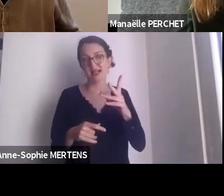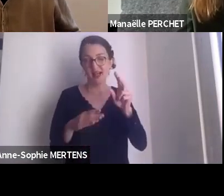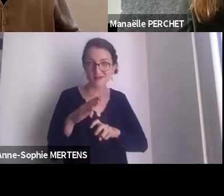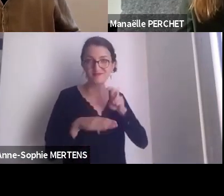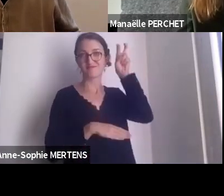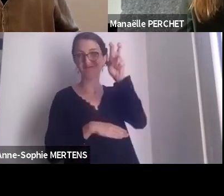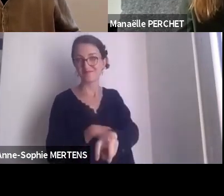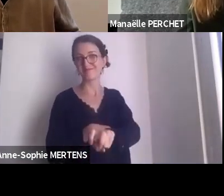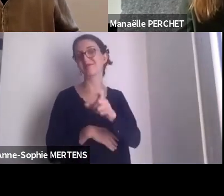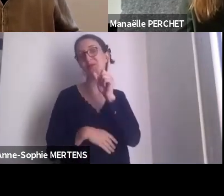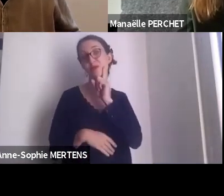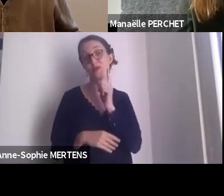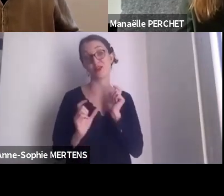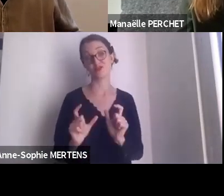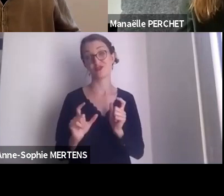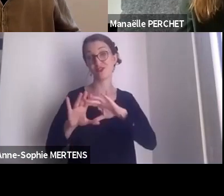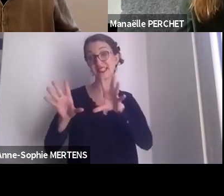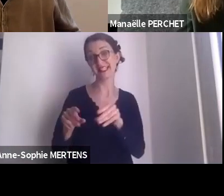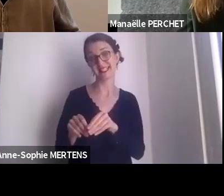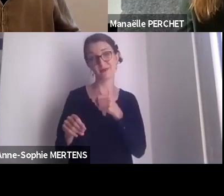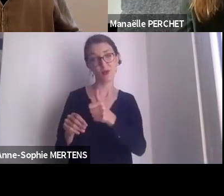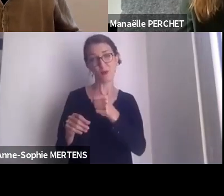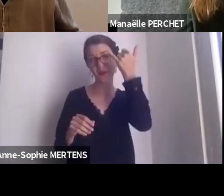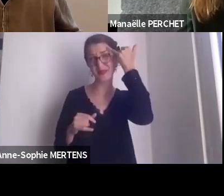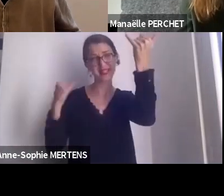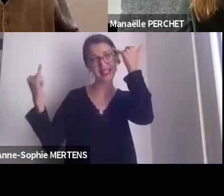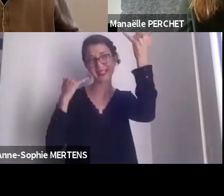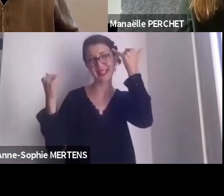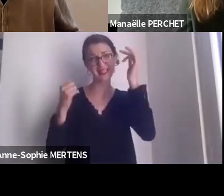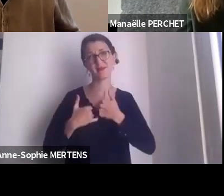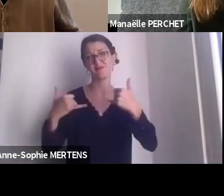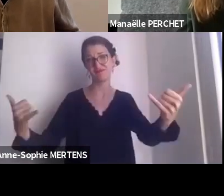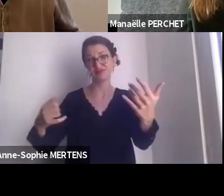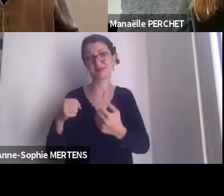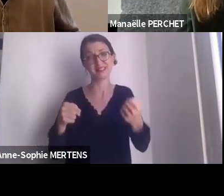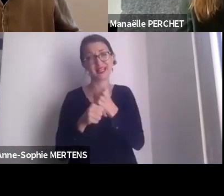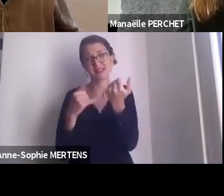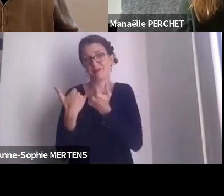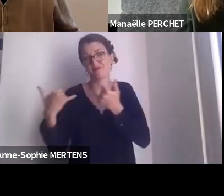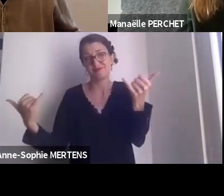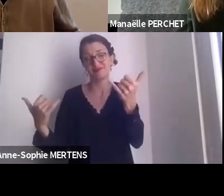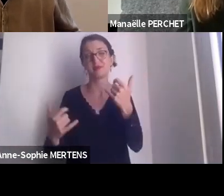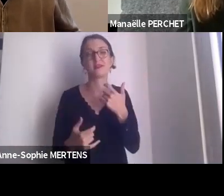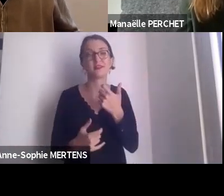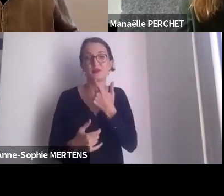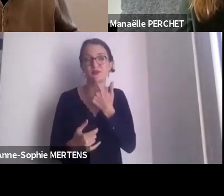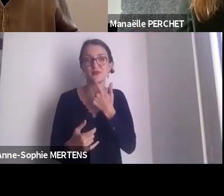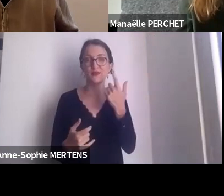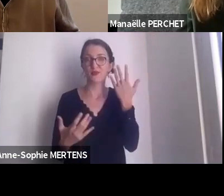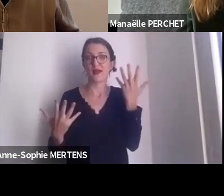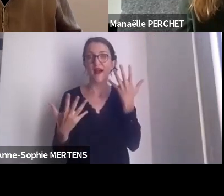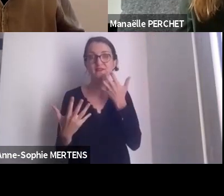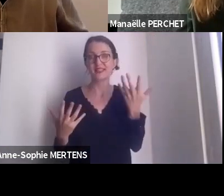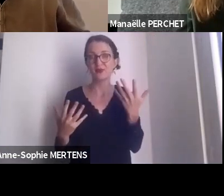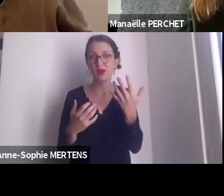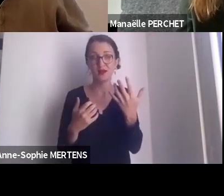équipe avec des gens qui ont vraiment de l'idée. Donc, on s'est dit qu'on allait créer des produits adaptés à la situation. Effectivement, on s'est